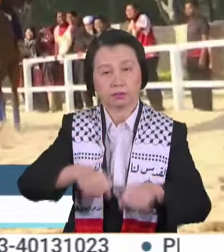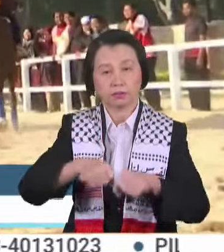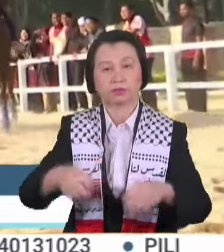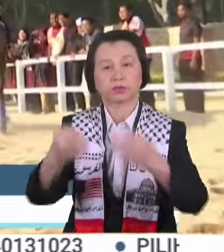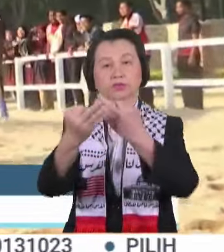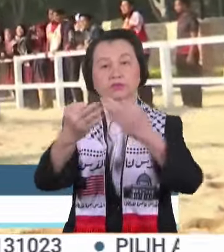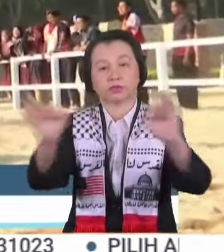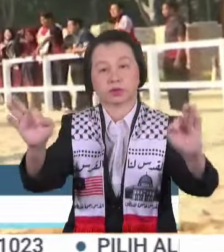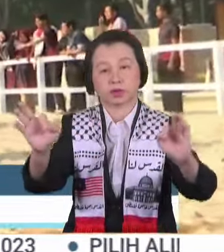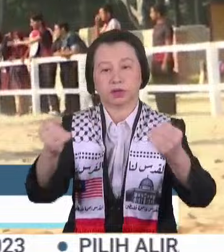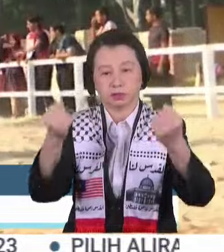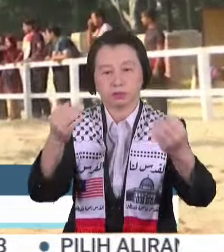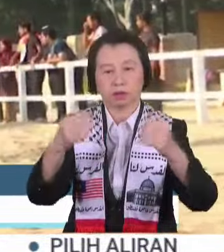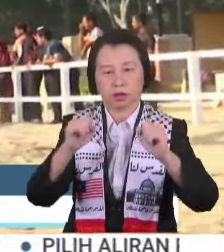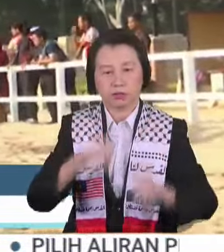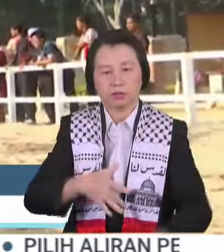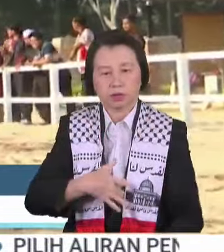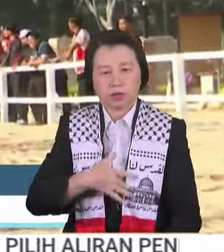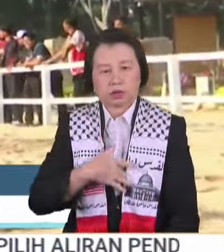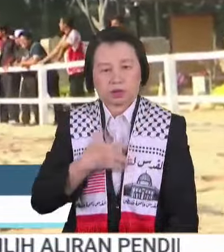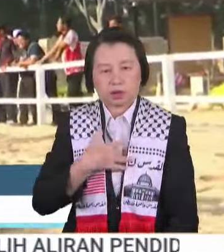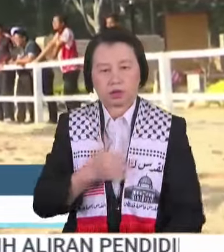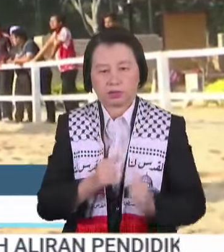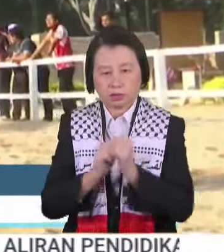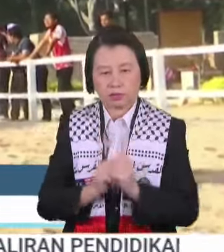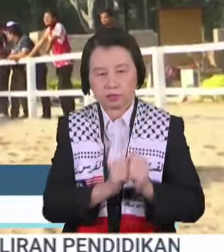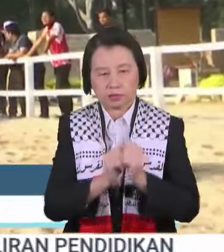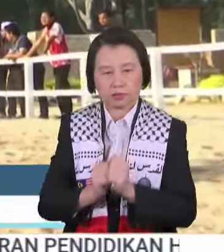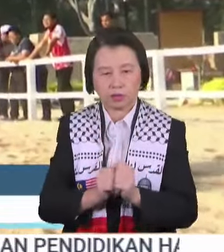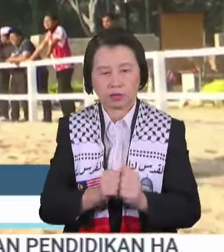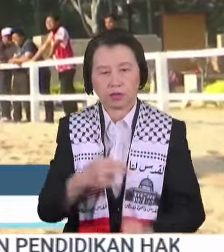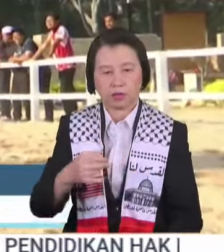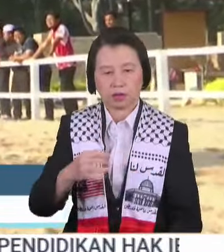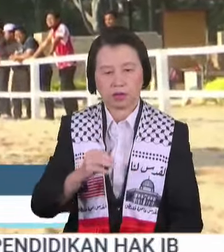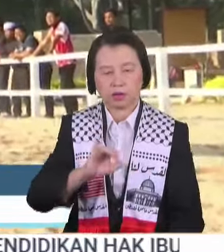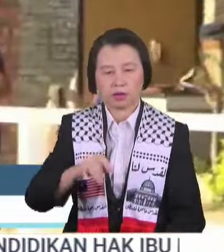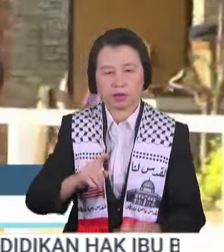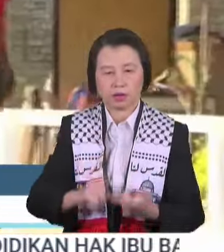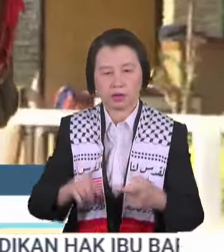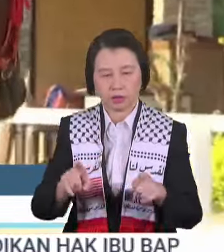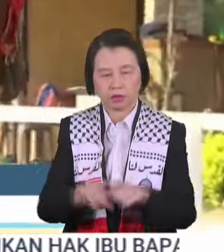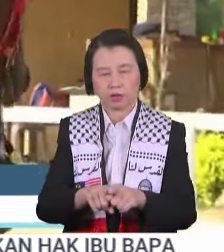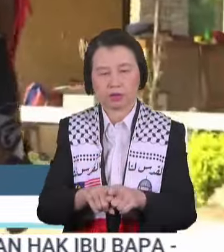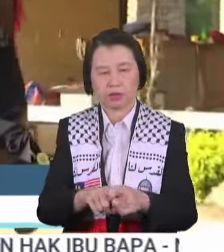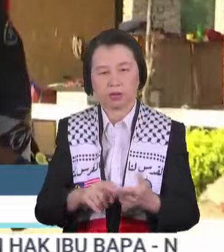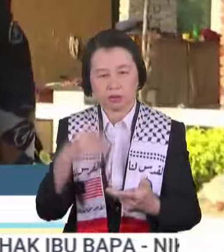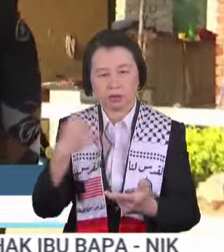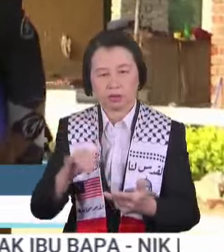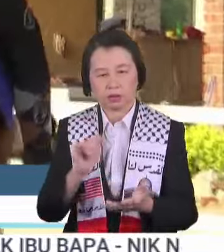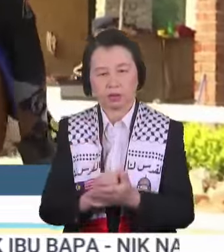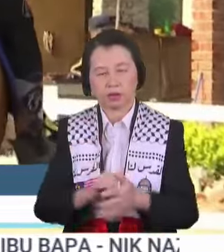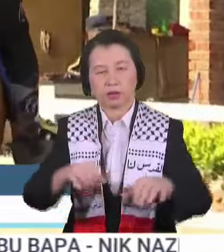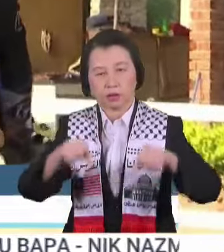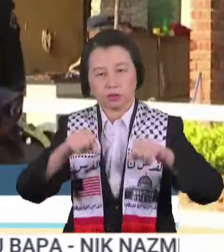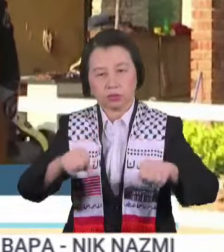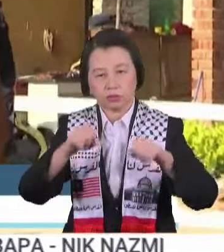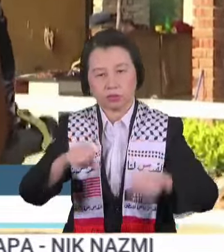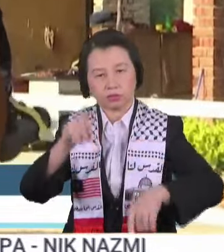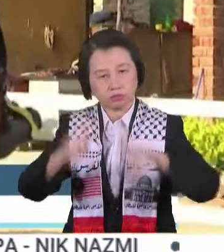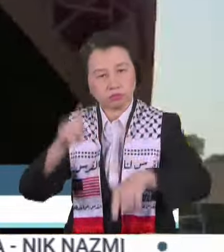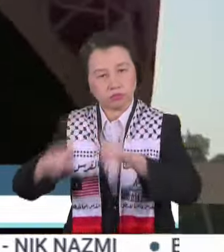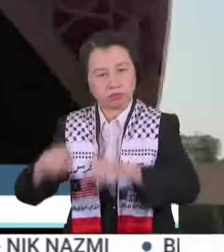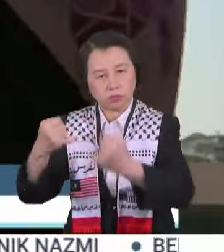sini. Pengalaman tersebut boleh dirasai bersama Kaswa, Zahid, Princess dan Lucy antara kuda pelbagai